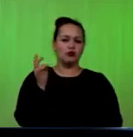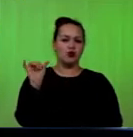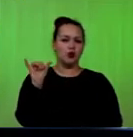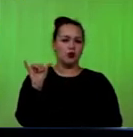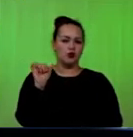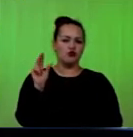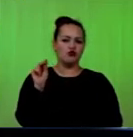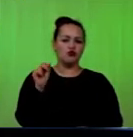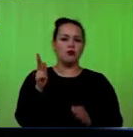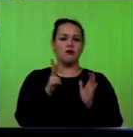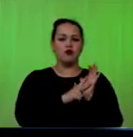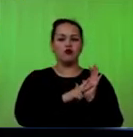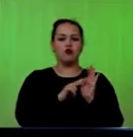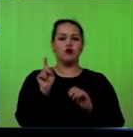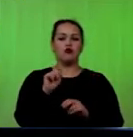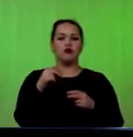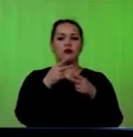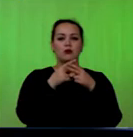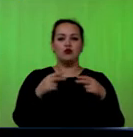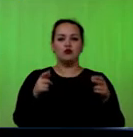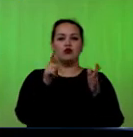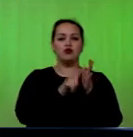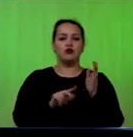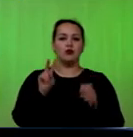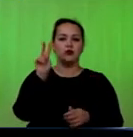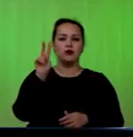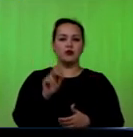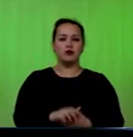8 чтобы получить 72